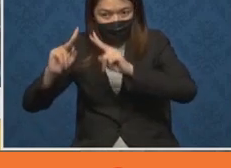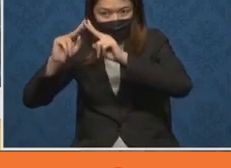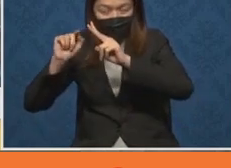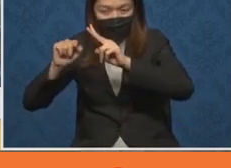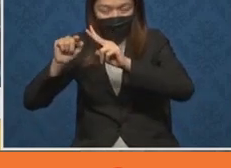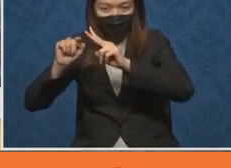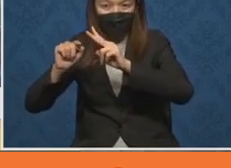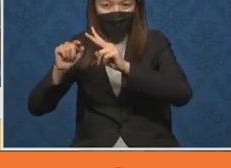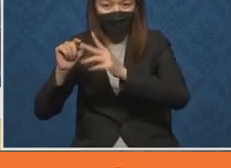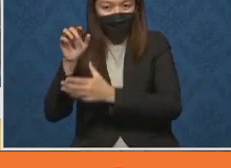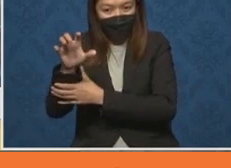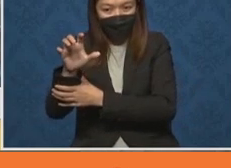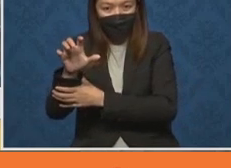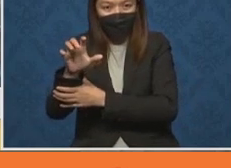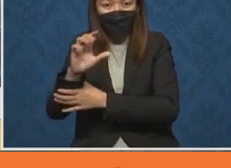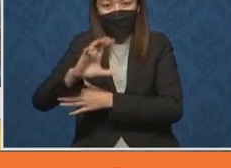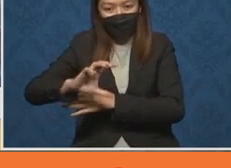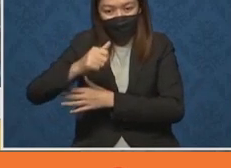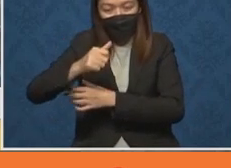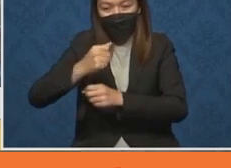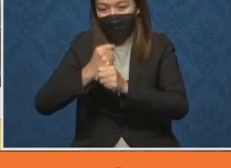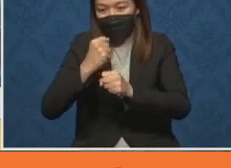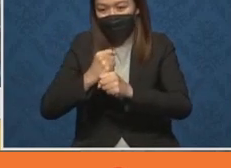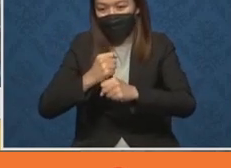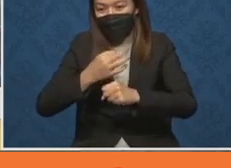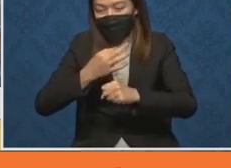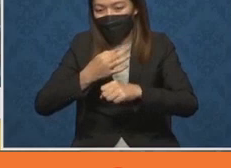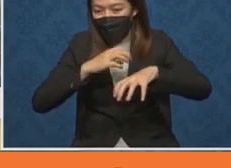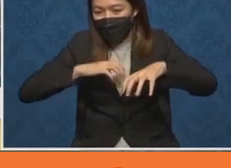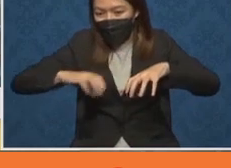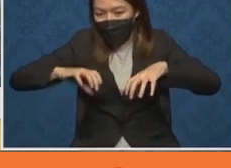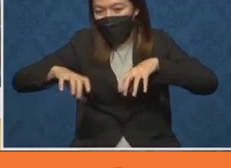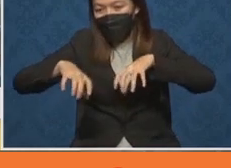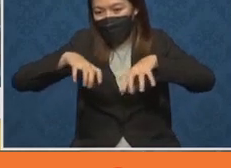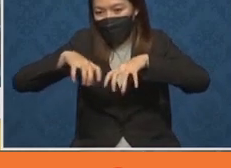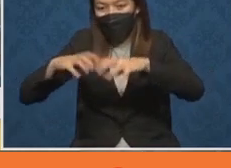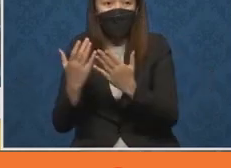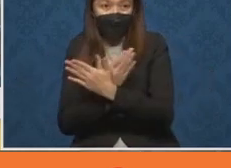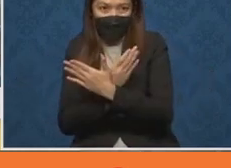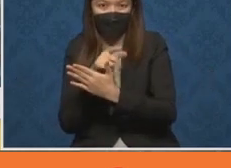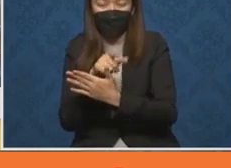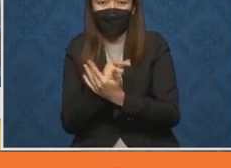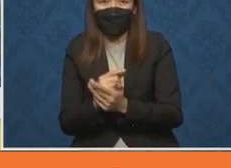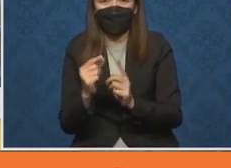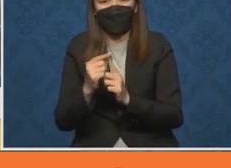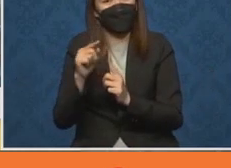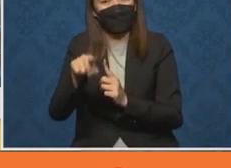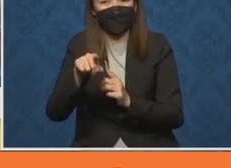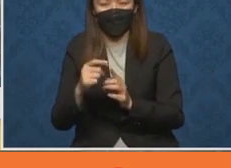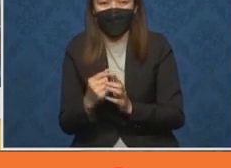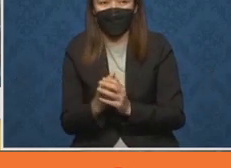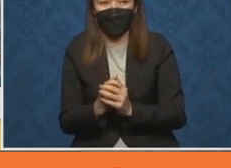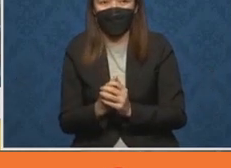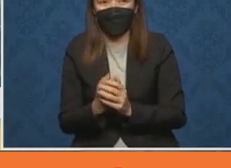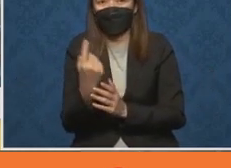ในการใช้ปครับผงเมืองรวมสำหรบกประกอบกจการบางประเภทผมขอนยตประทานอ่านคำสั่งเลยเพราใคำสงมคำสง